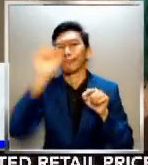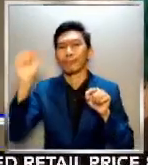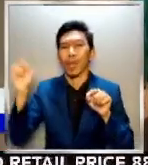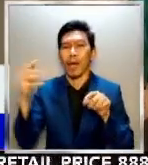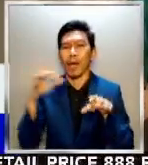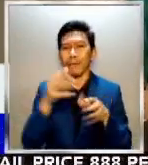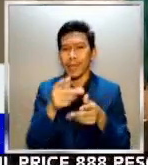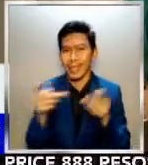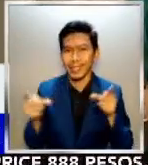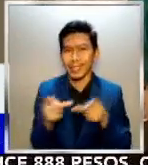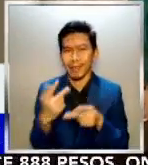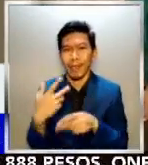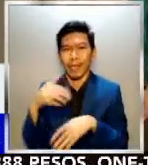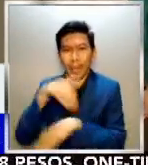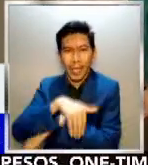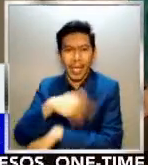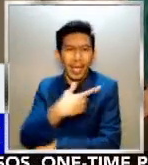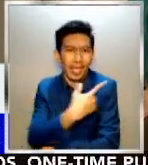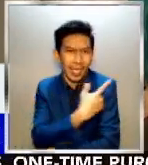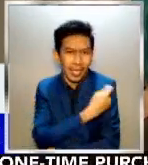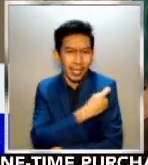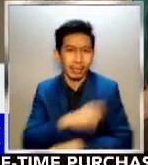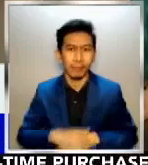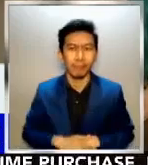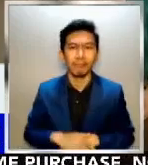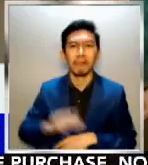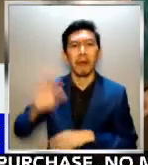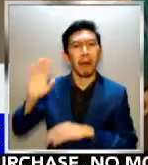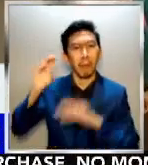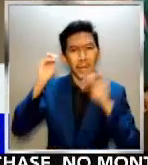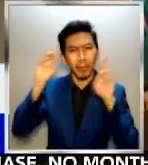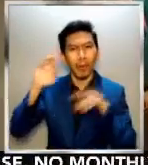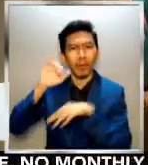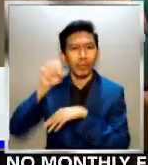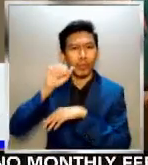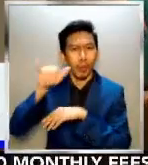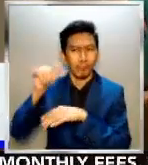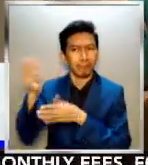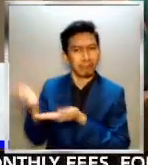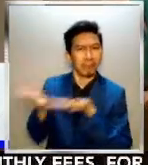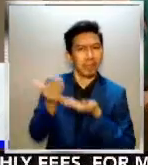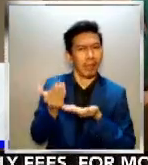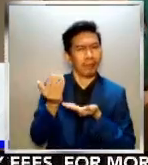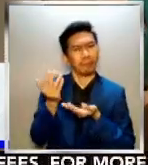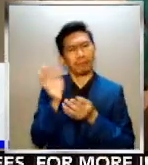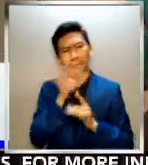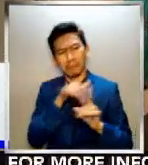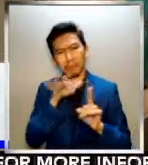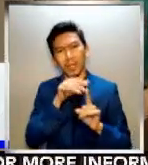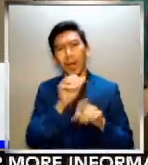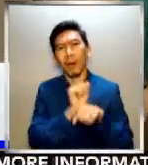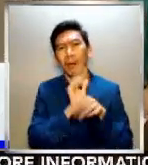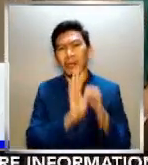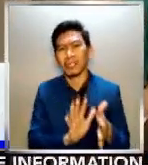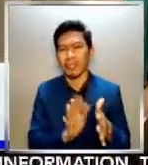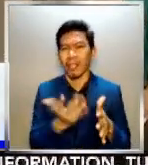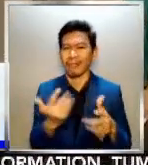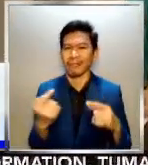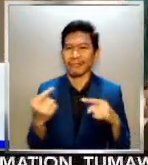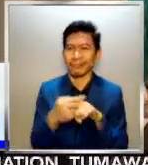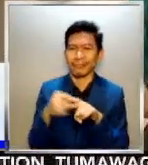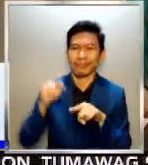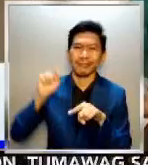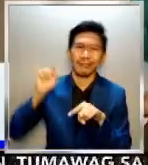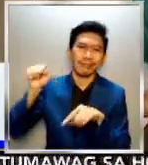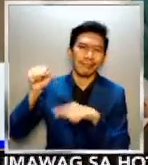Joy Belmonte, no? Because nakita namin na karamihan ng mga workers din natin ay hindi nakakapunta sa ating mga vaccination